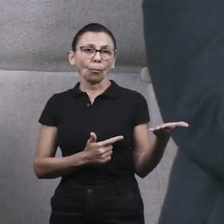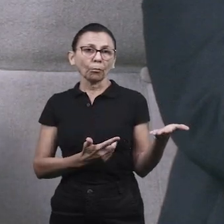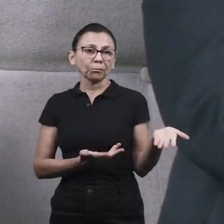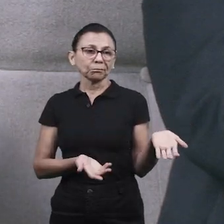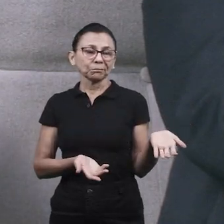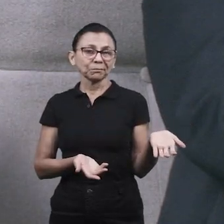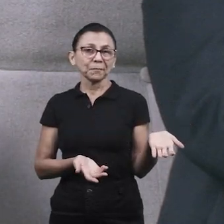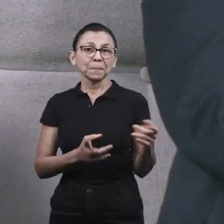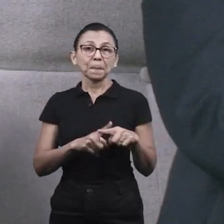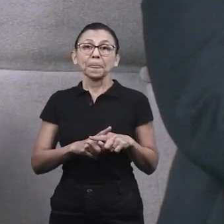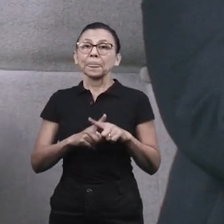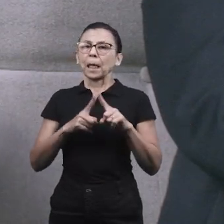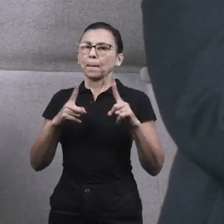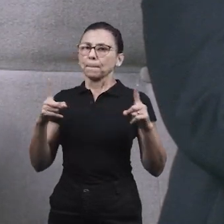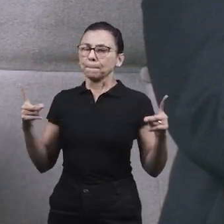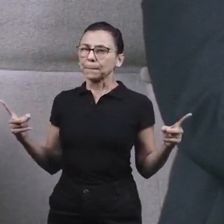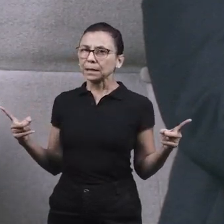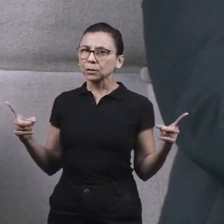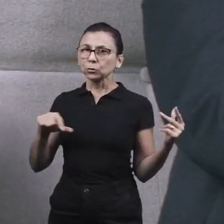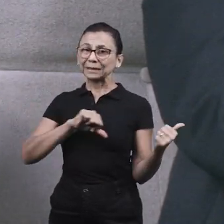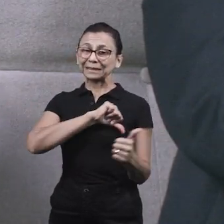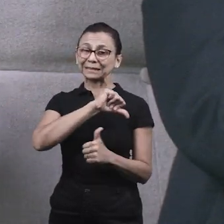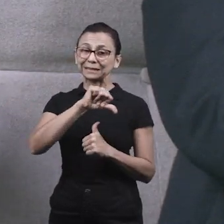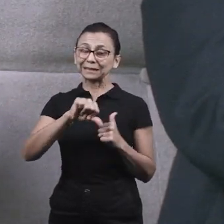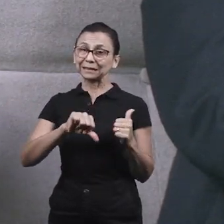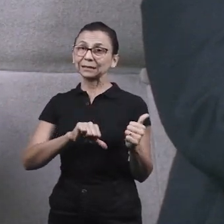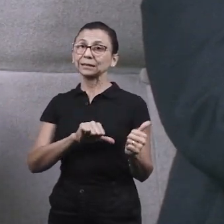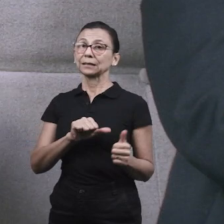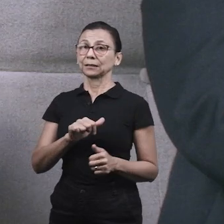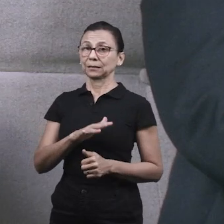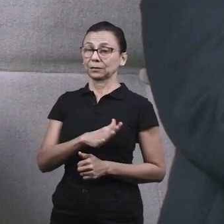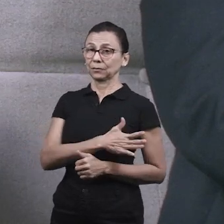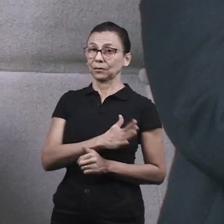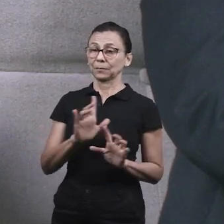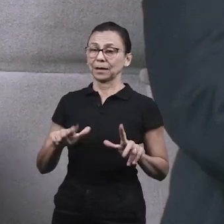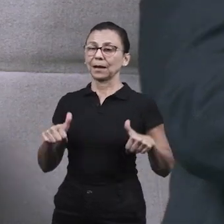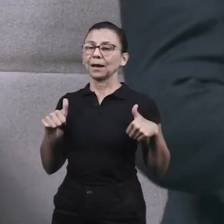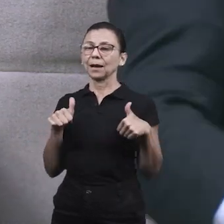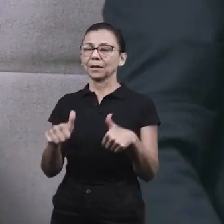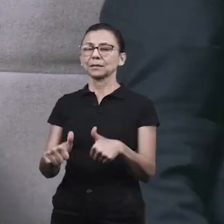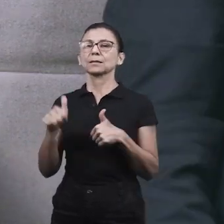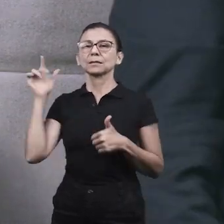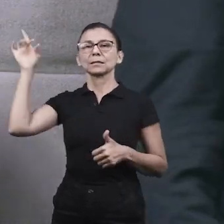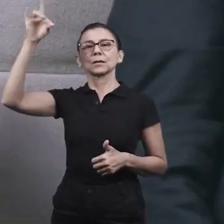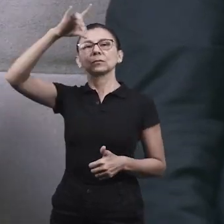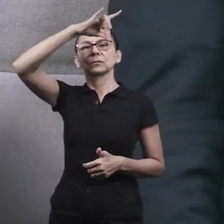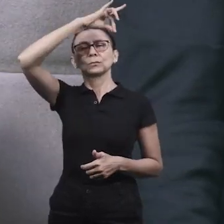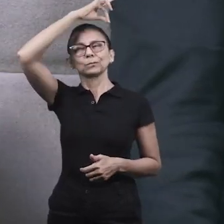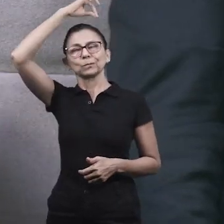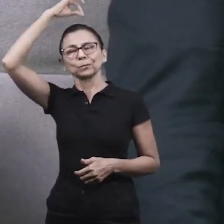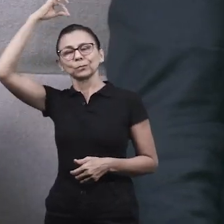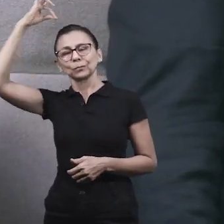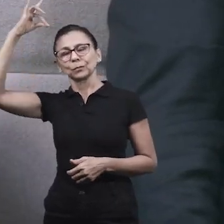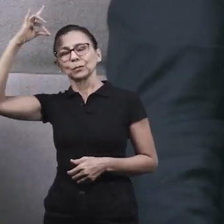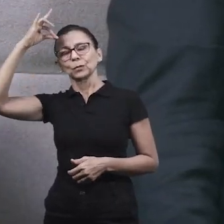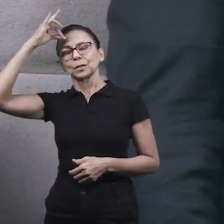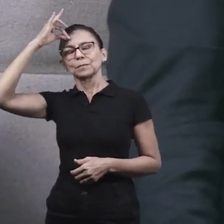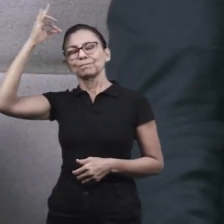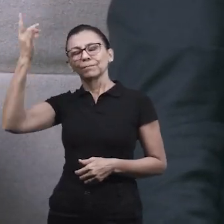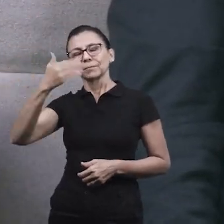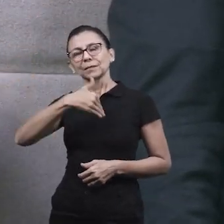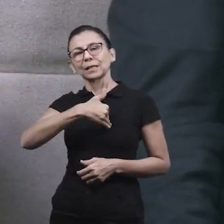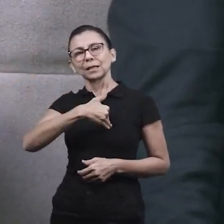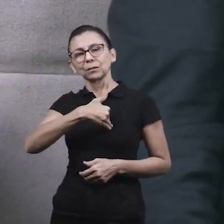ce qui donne la vie, c'est l'opération du Saint-Esprit, c'est-à-dire ce qui apporte la vie à mon cœur, pour